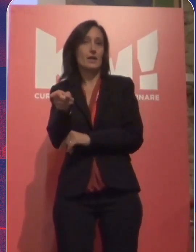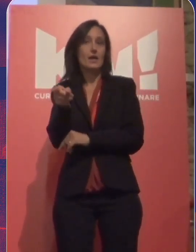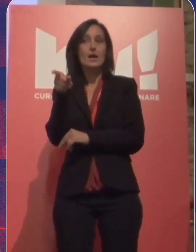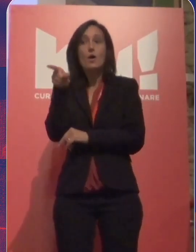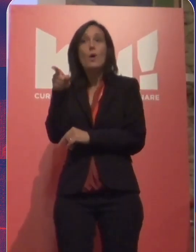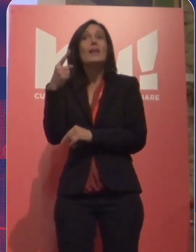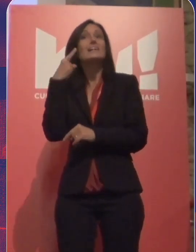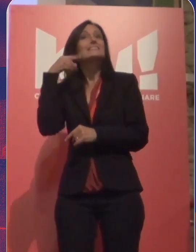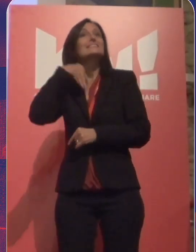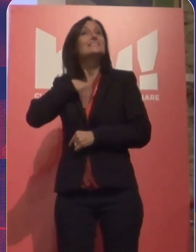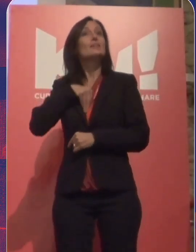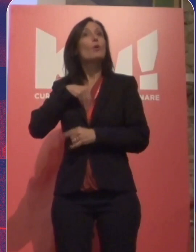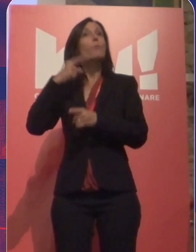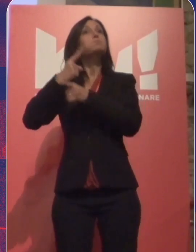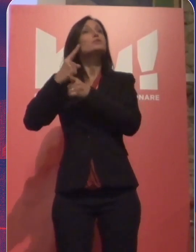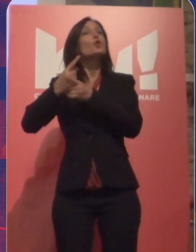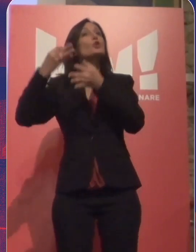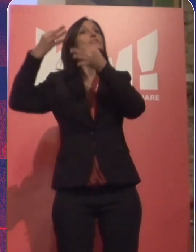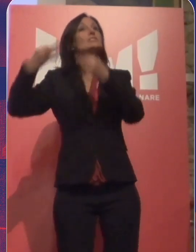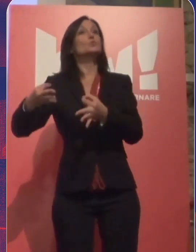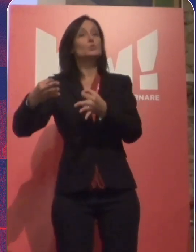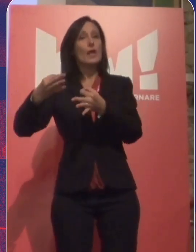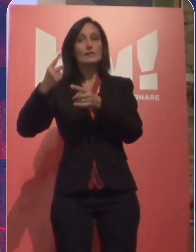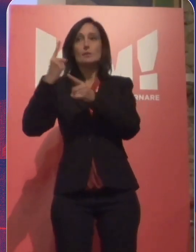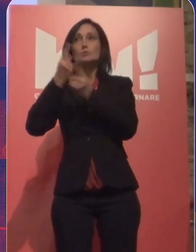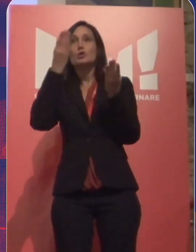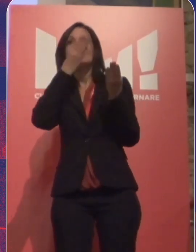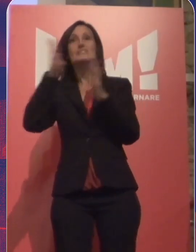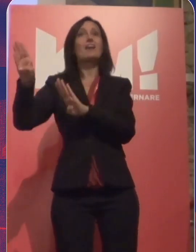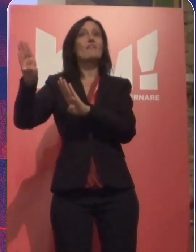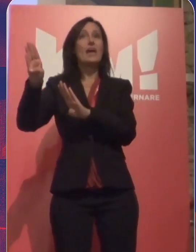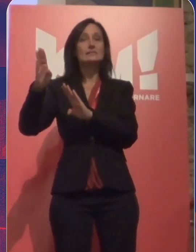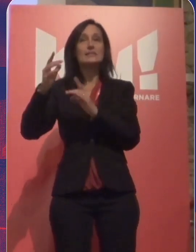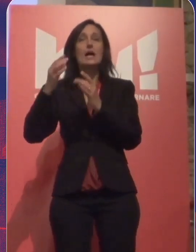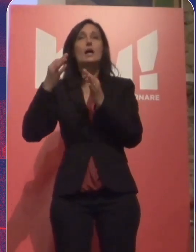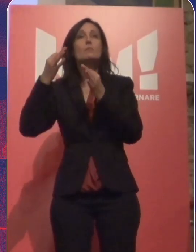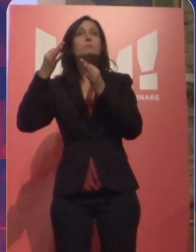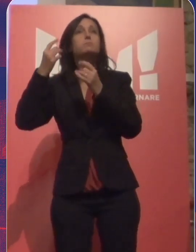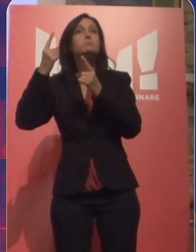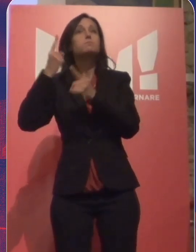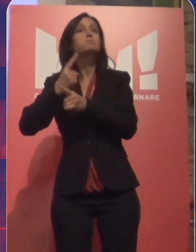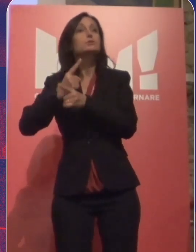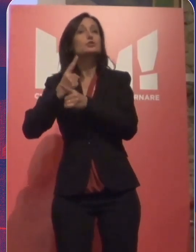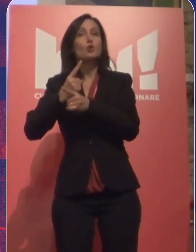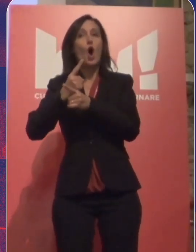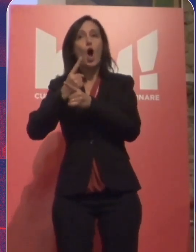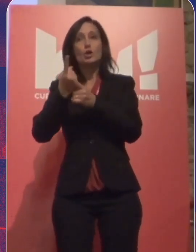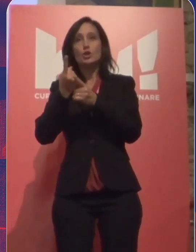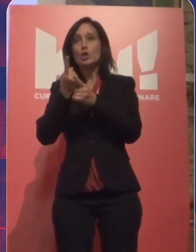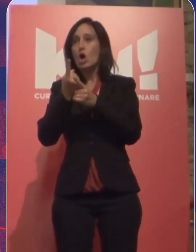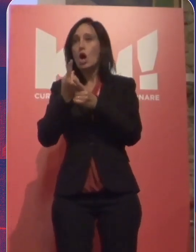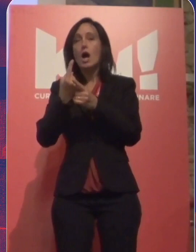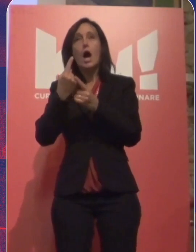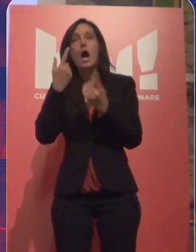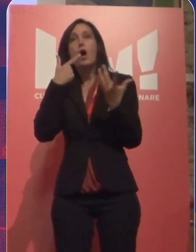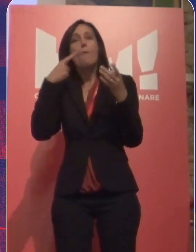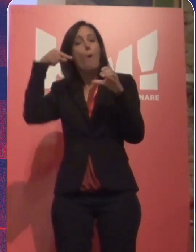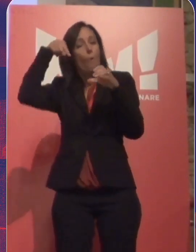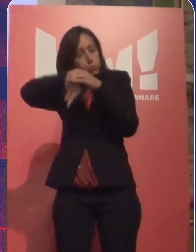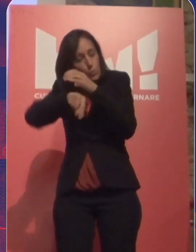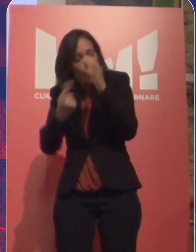la salvezza e l'uscita da dalla fossa in cui siamo caduti